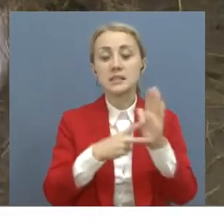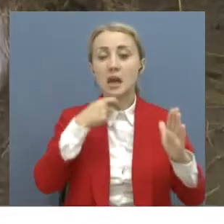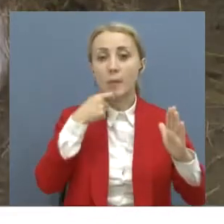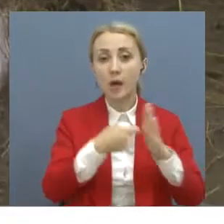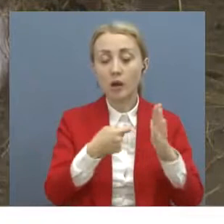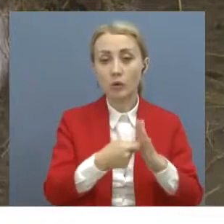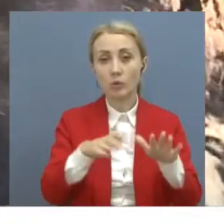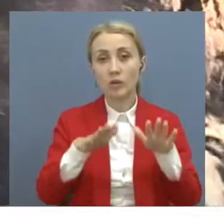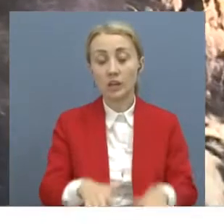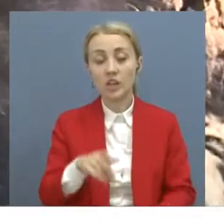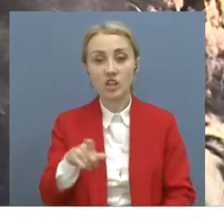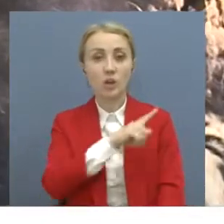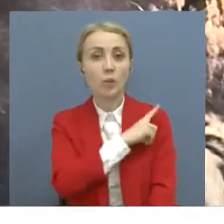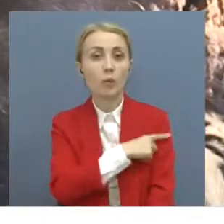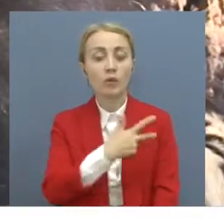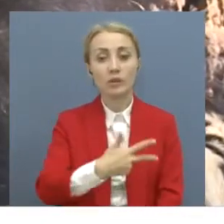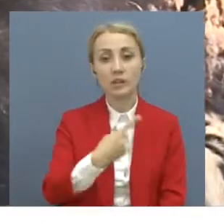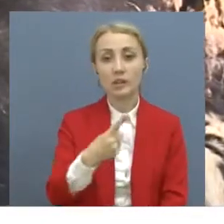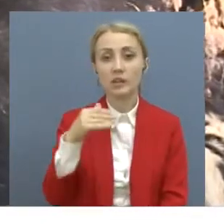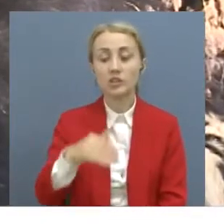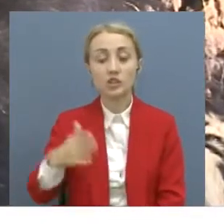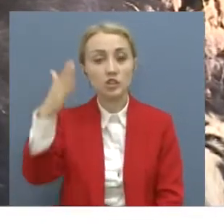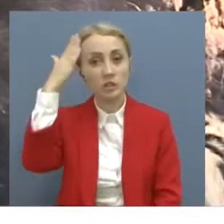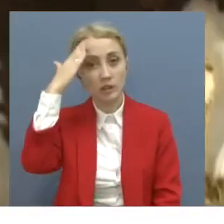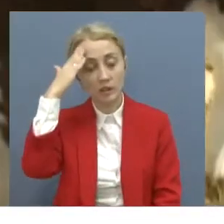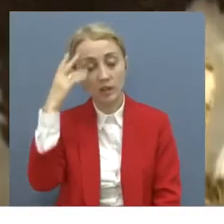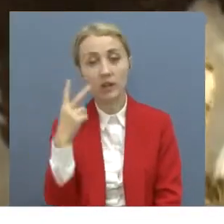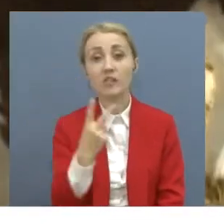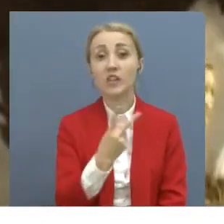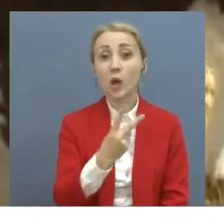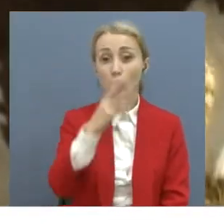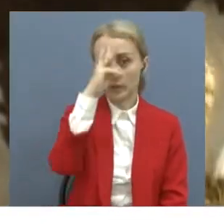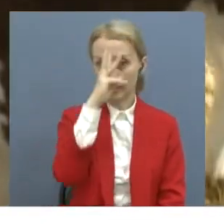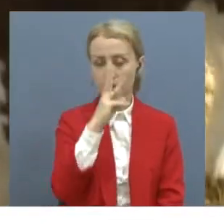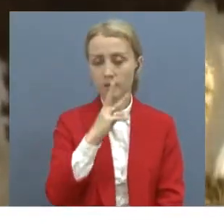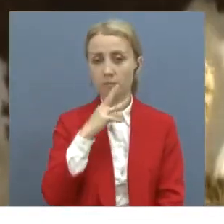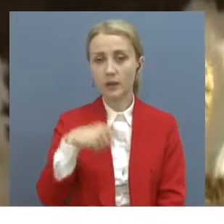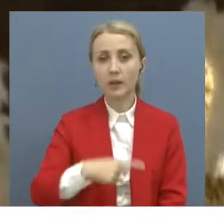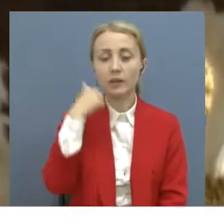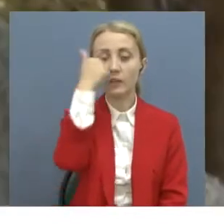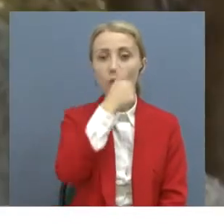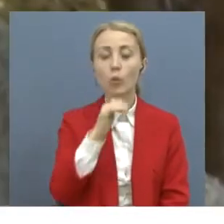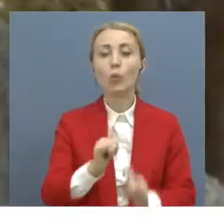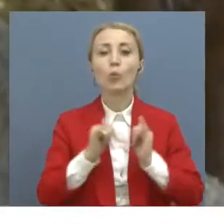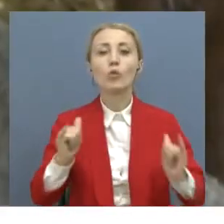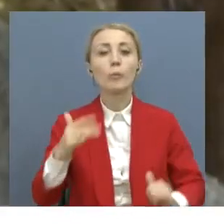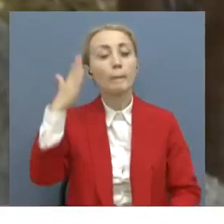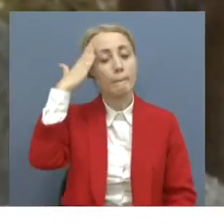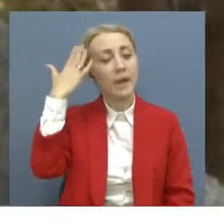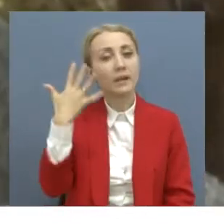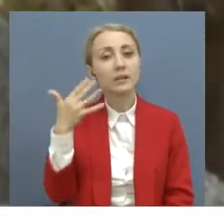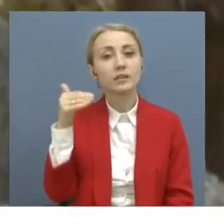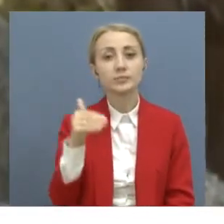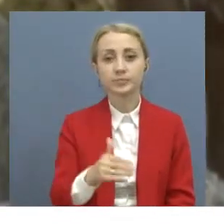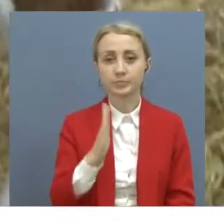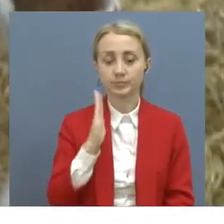тауарлы ферма ашу жоспарлануда. Одан қалды 4900 ірі қараға арналған 4 ірі ферманың құрылысы басталды. Бұл жыл сайын